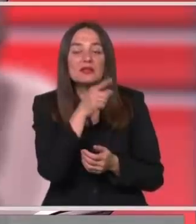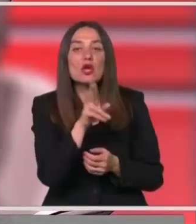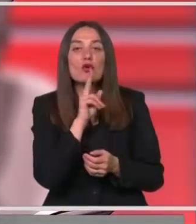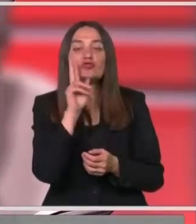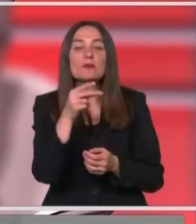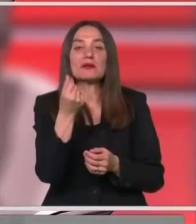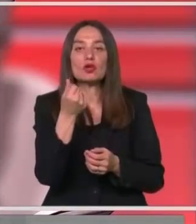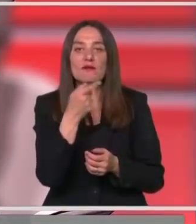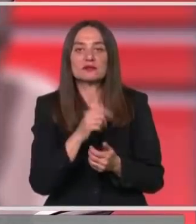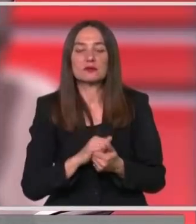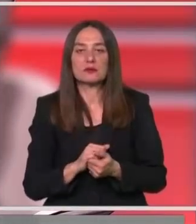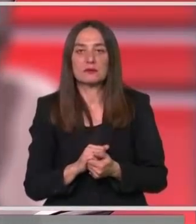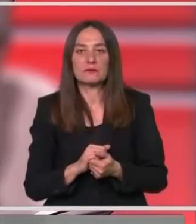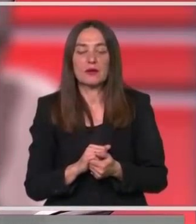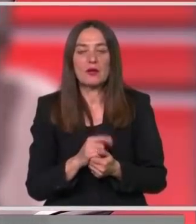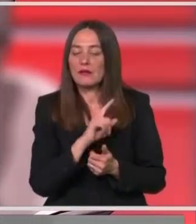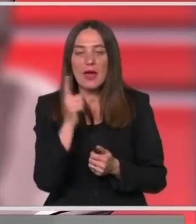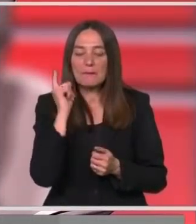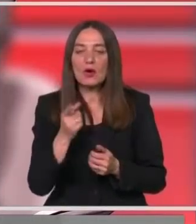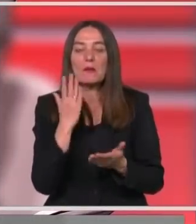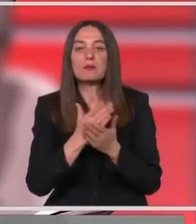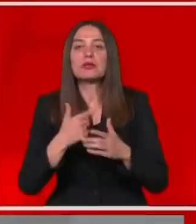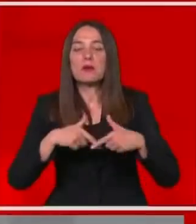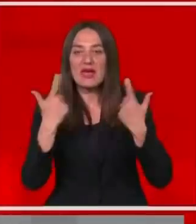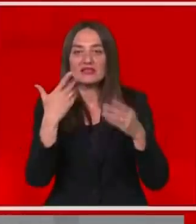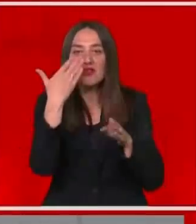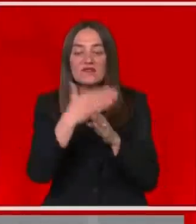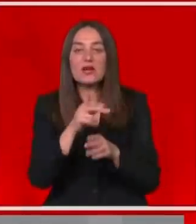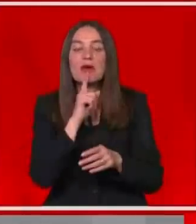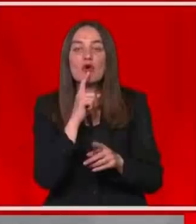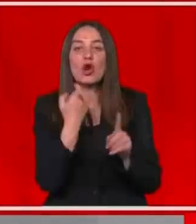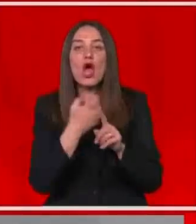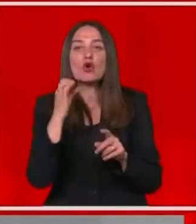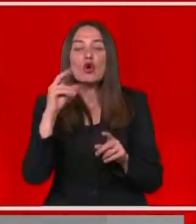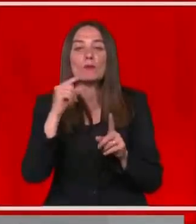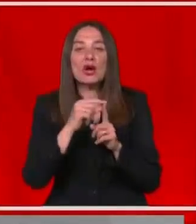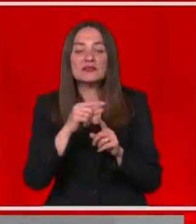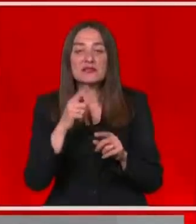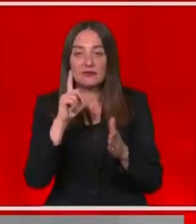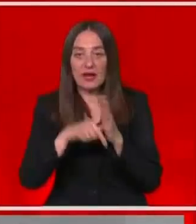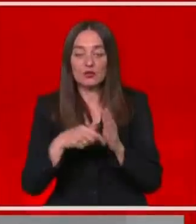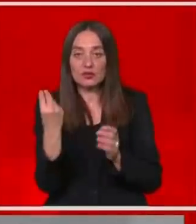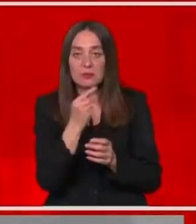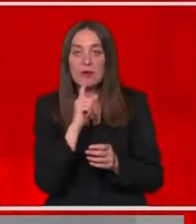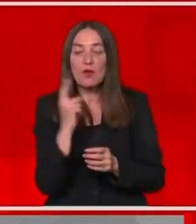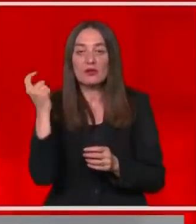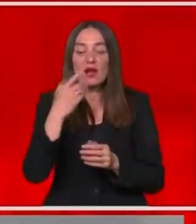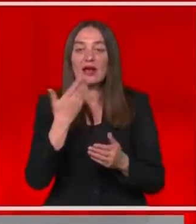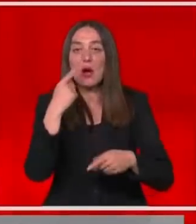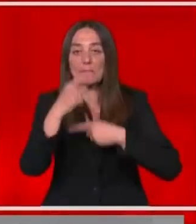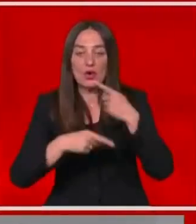za to kupu? Ne, moramo da budemo jasni. Firme koje su korporacije trenutno u Srbiji i koje dolaze kao